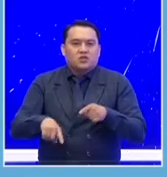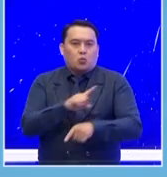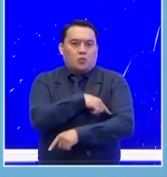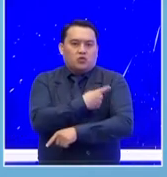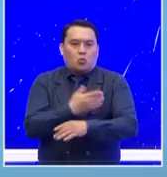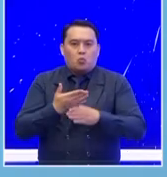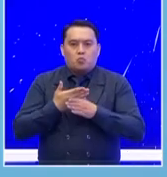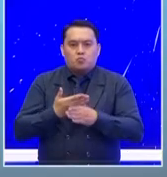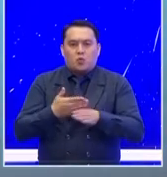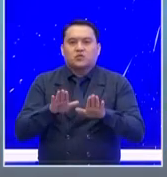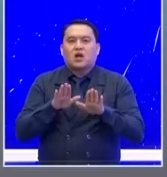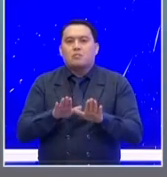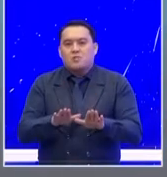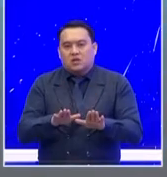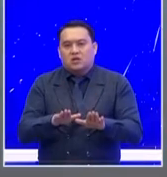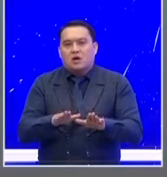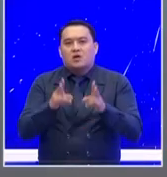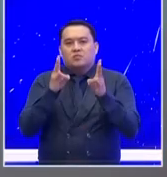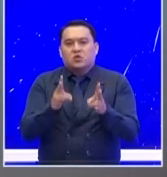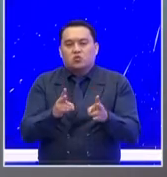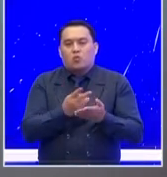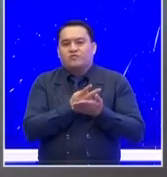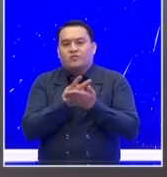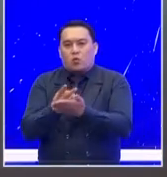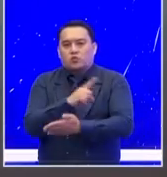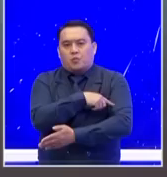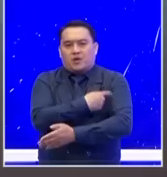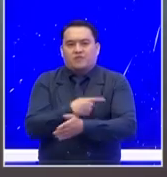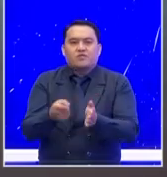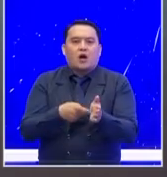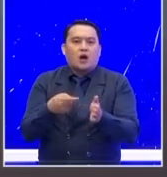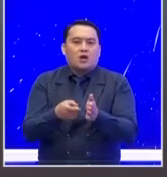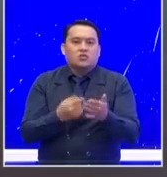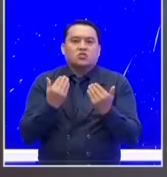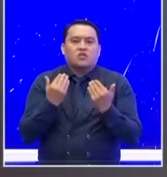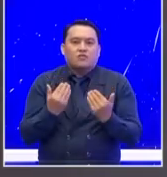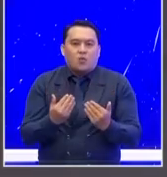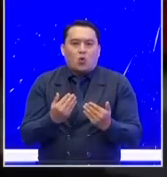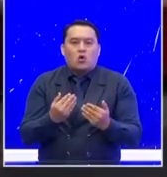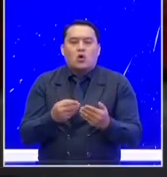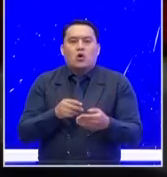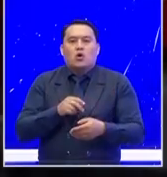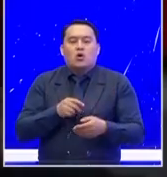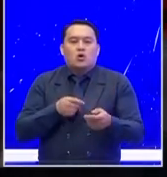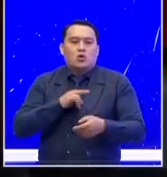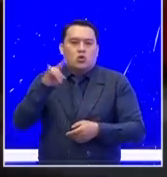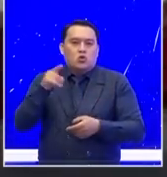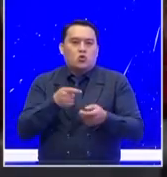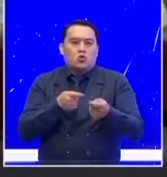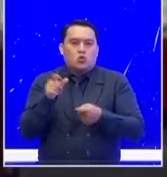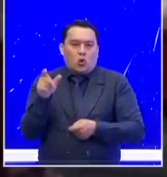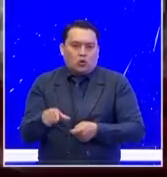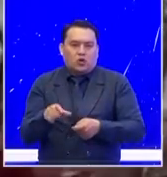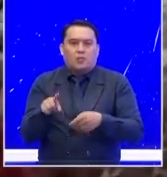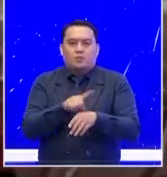медицинскую помощь оказали на месте. Затем пострадавших эвакуировали в больницу Караганды. В настоящее время летчикам оказывается